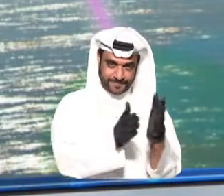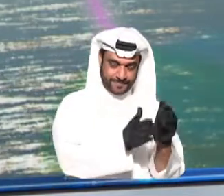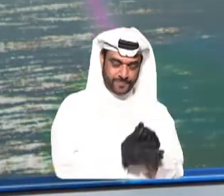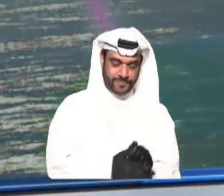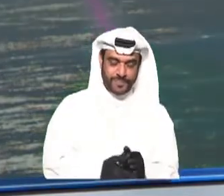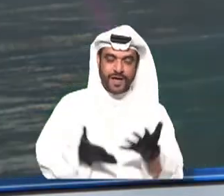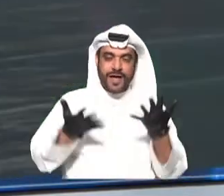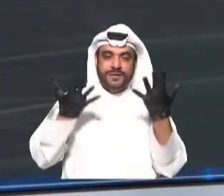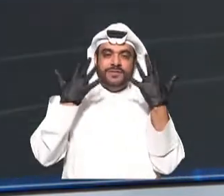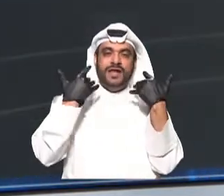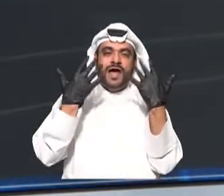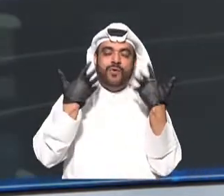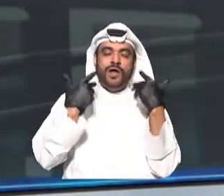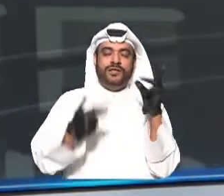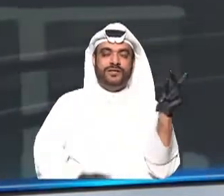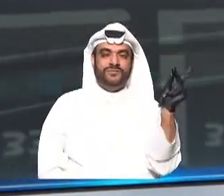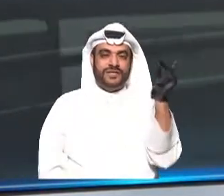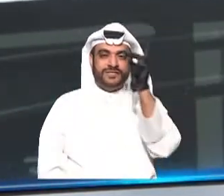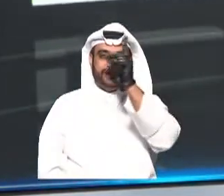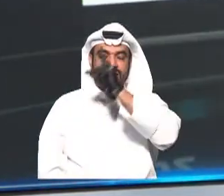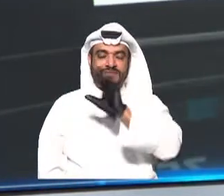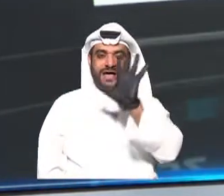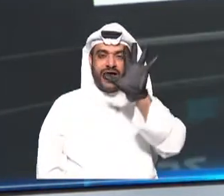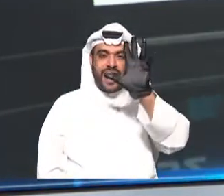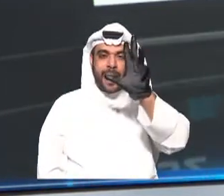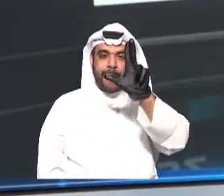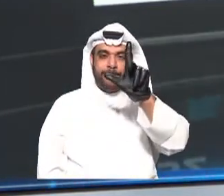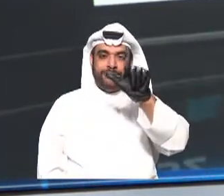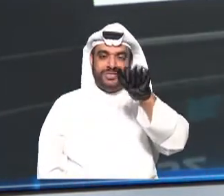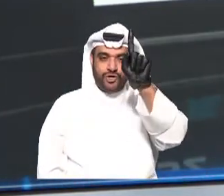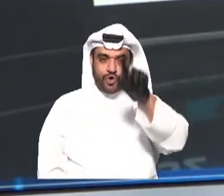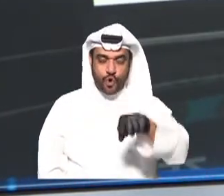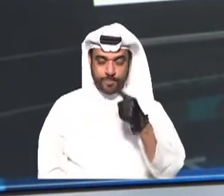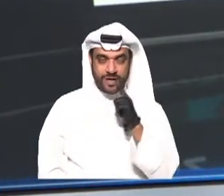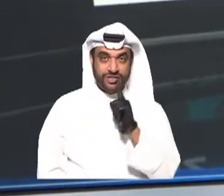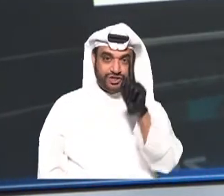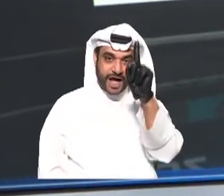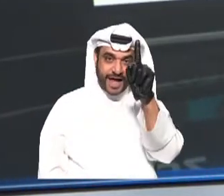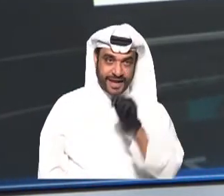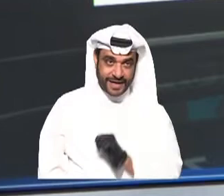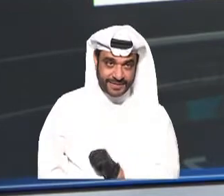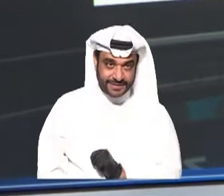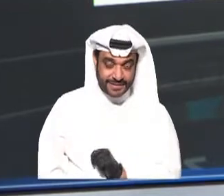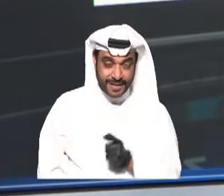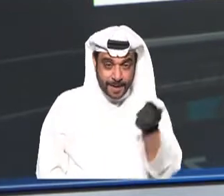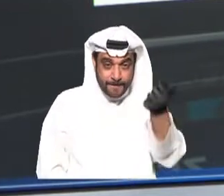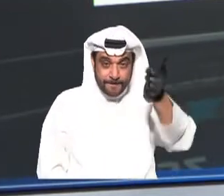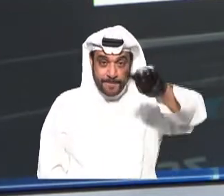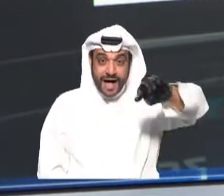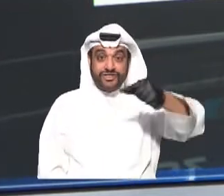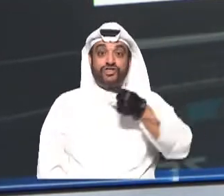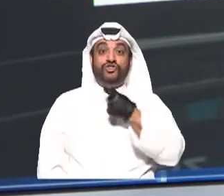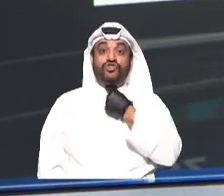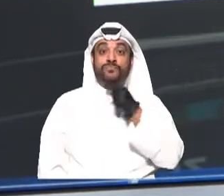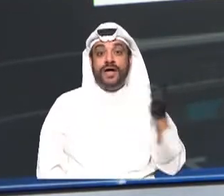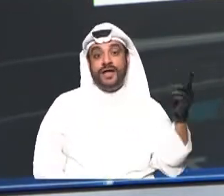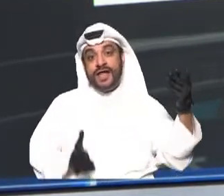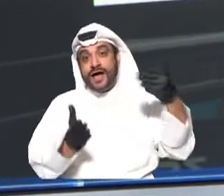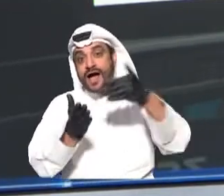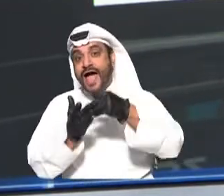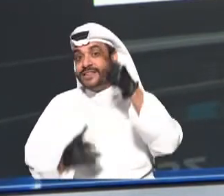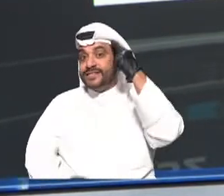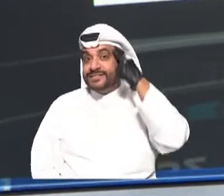6:15 دقيقة. الطقس المتوقع في مدينة الكويت خلال 5 أيام القادمة إن شاء الله ابتداء من مساء الغد حتى يوم السبت فرصة